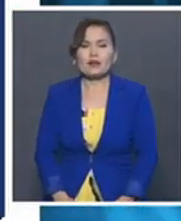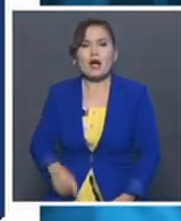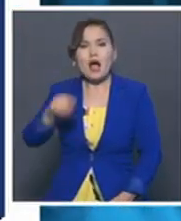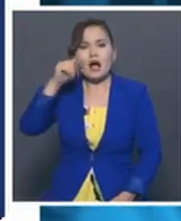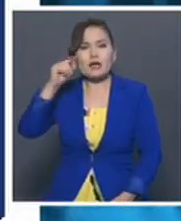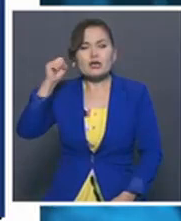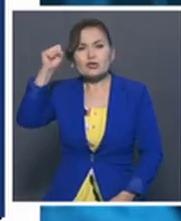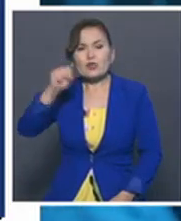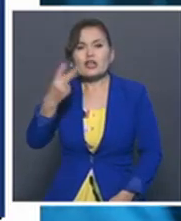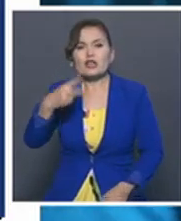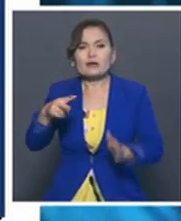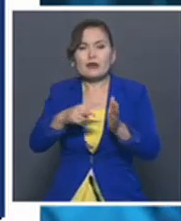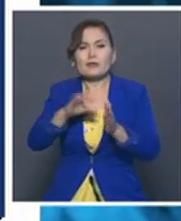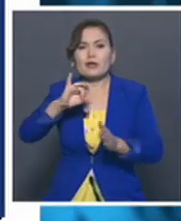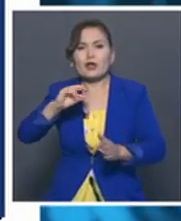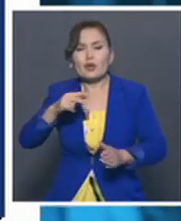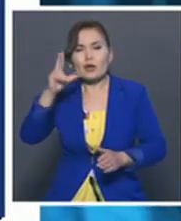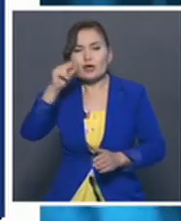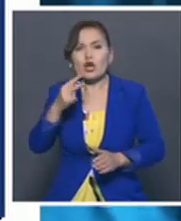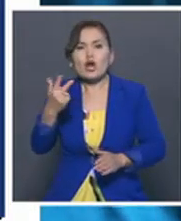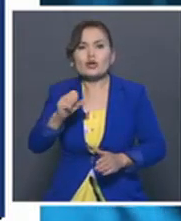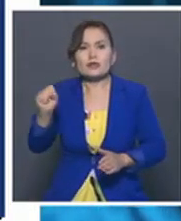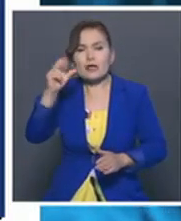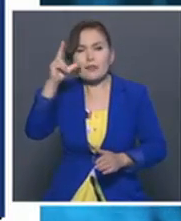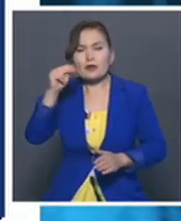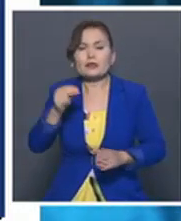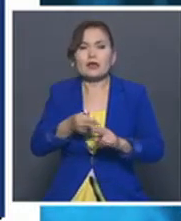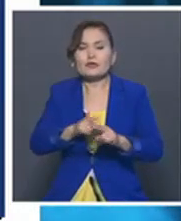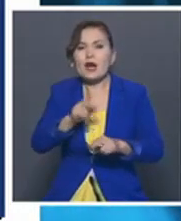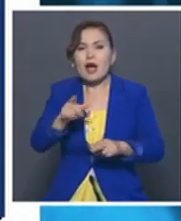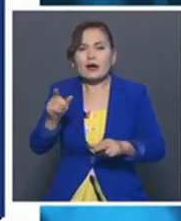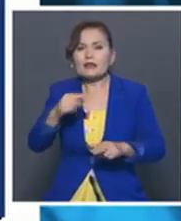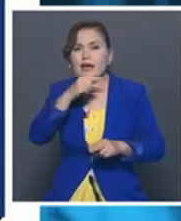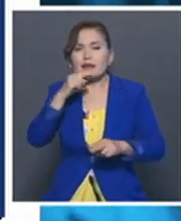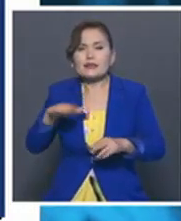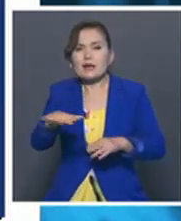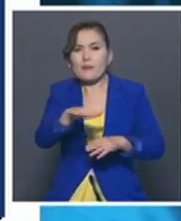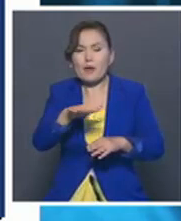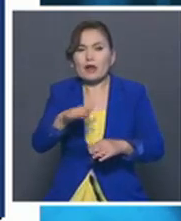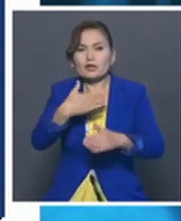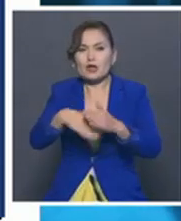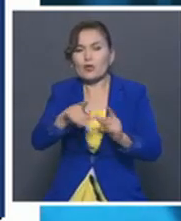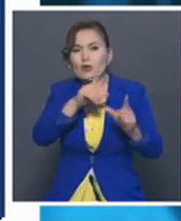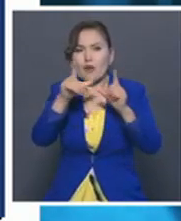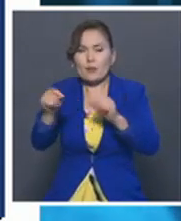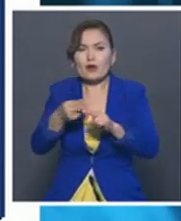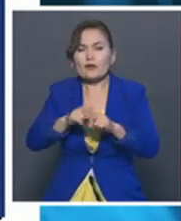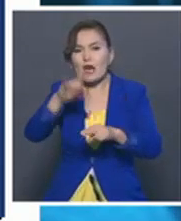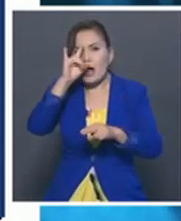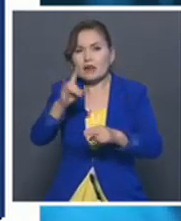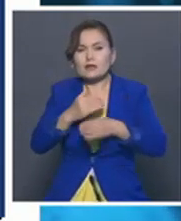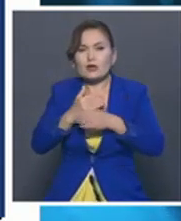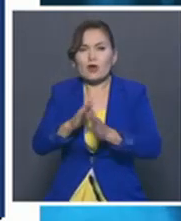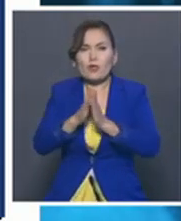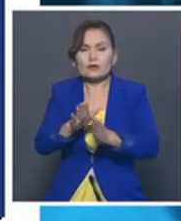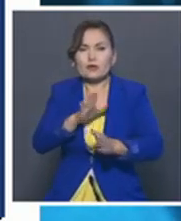Қырғызстан мен Өзбекстан 27 шілде және 3 тамыз күндері азаматтарын Ресей Федерациясы аумағынан алып шығу үшін транзиттік дәліз беруді ресми түрде